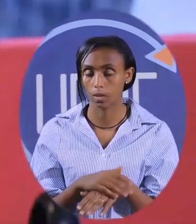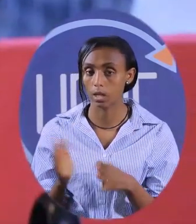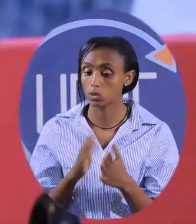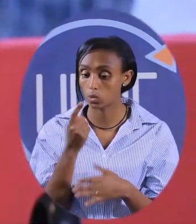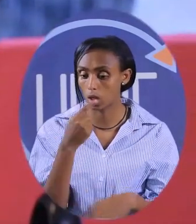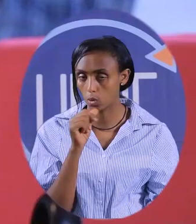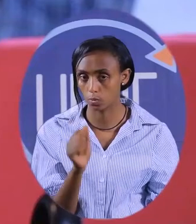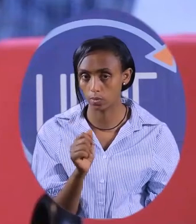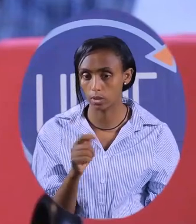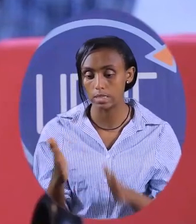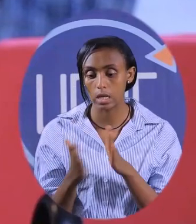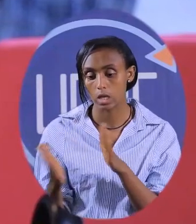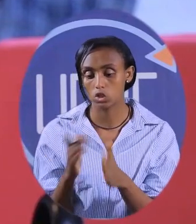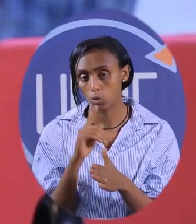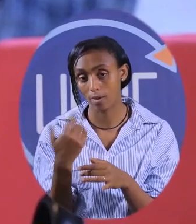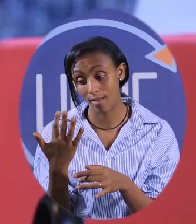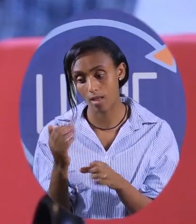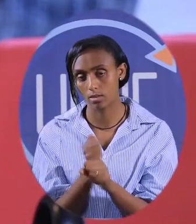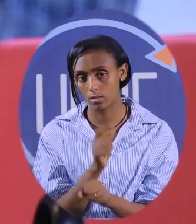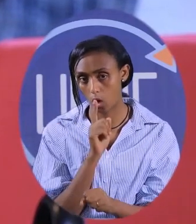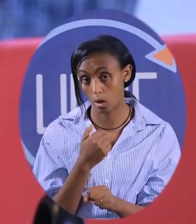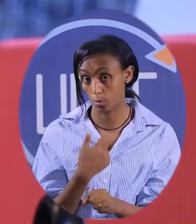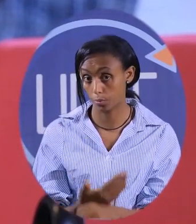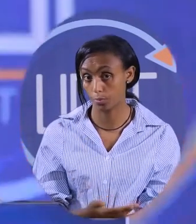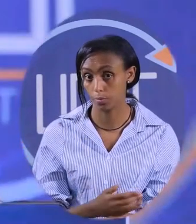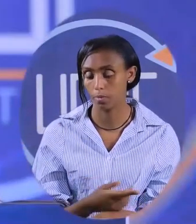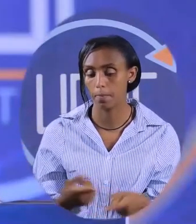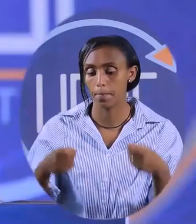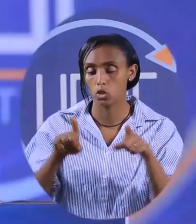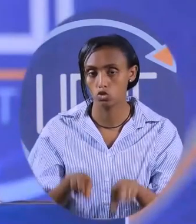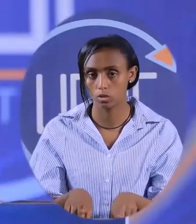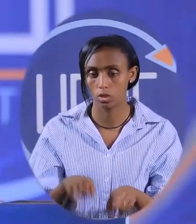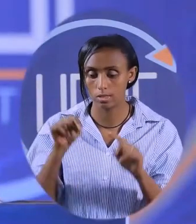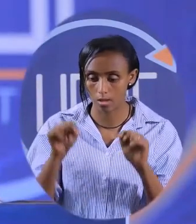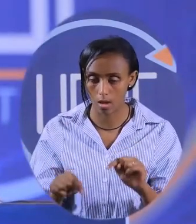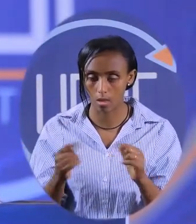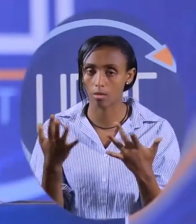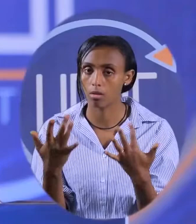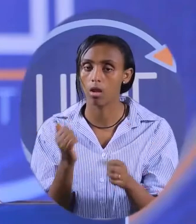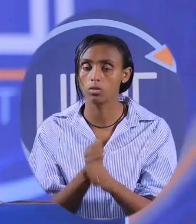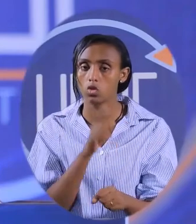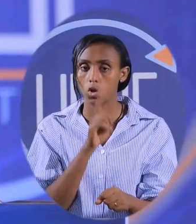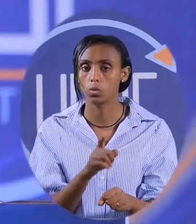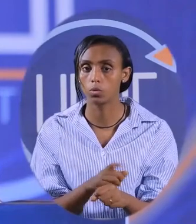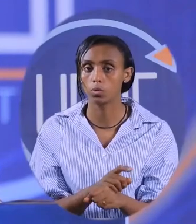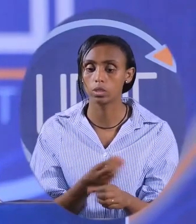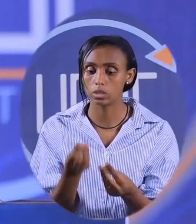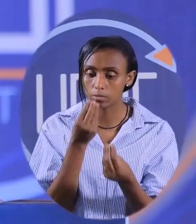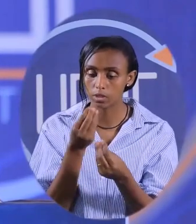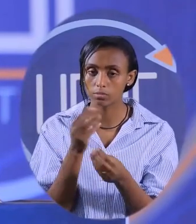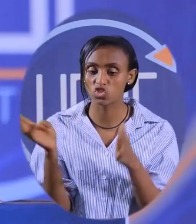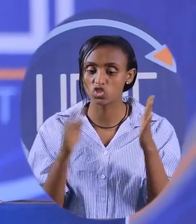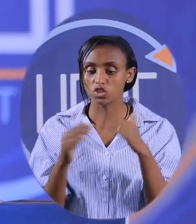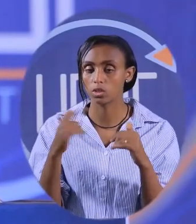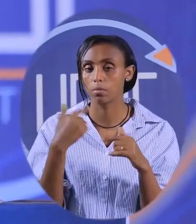አይደለም፣ እየተዘጋጀ ነው፣ እየተሰራ ነው። መቼ? ዛሬ ገና እየተሰራ። የምግብ ችግር መቼ ነው